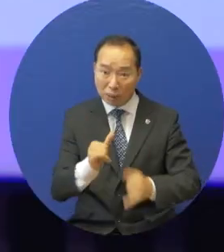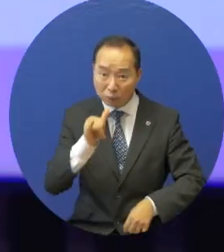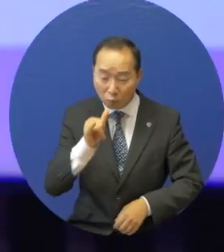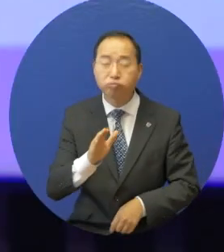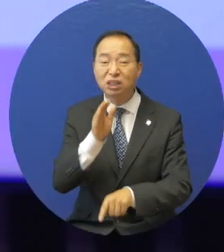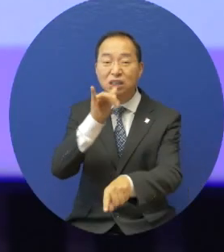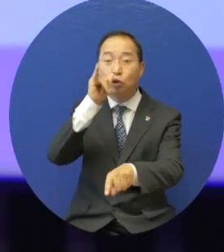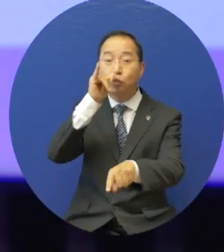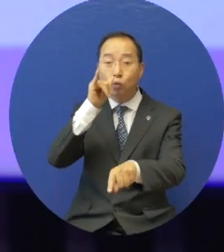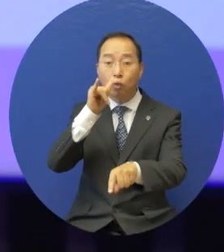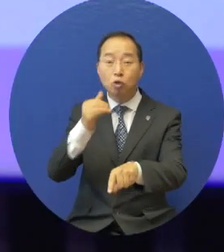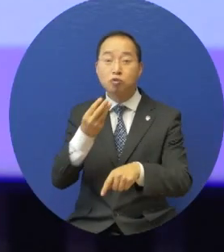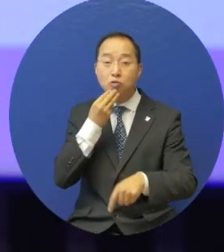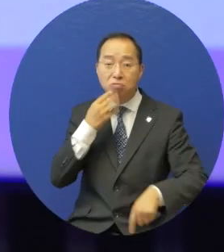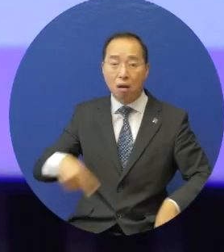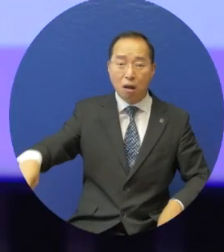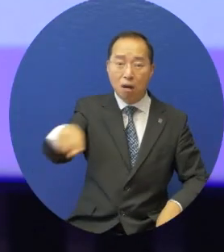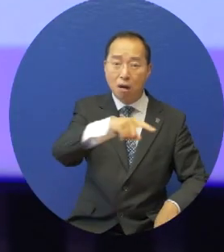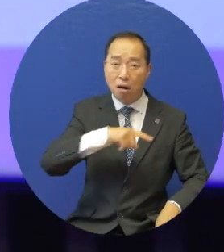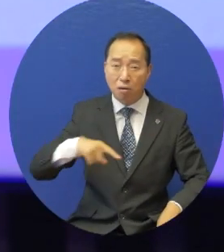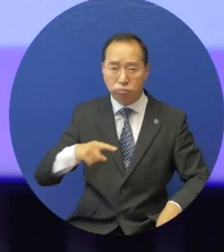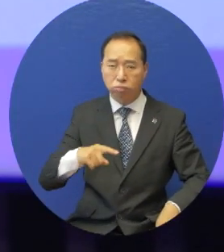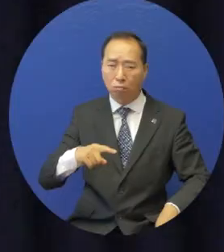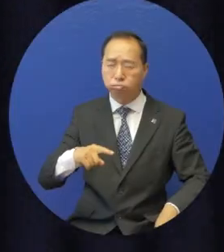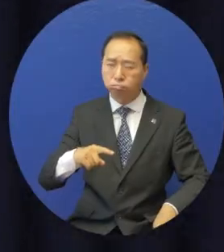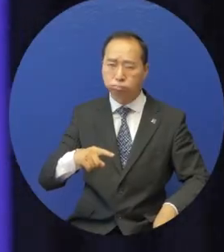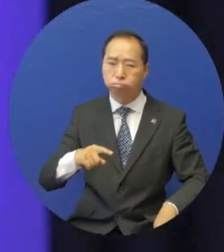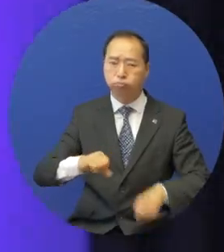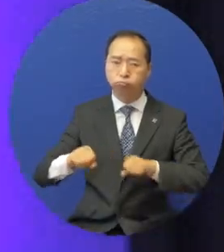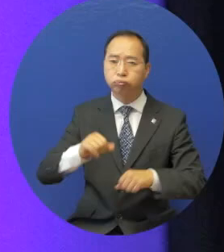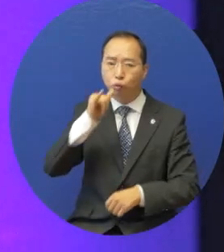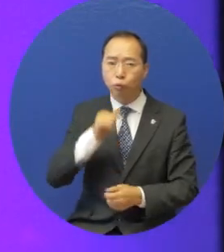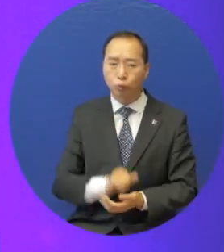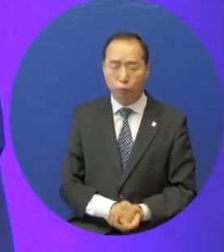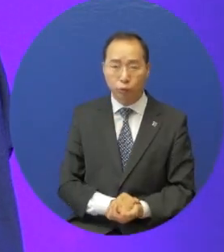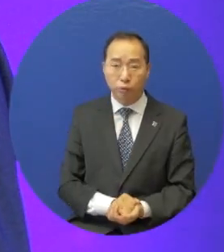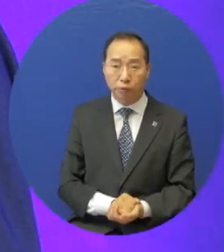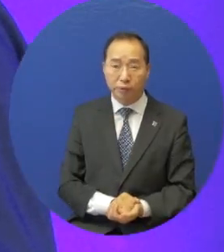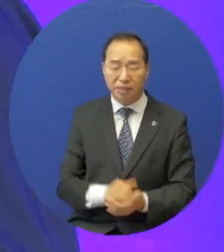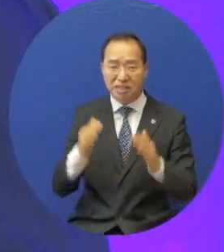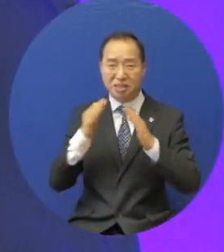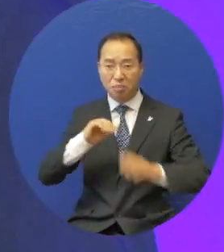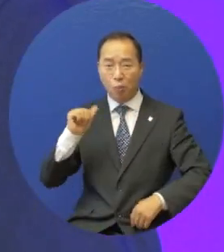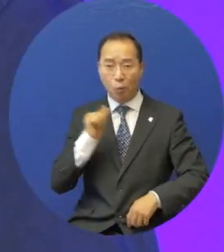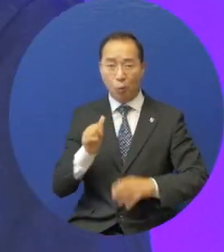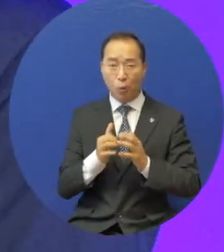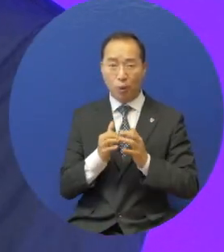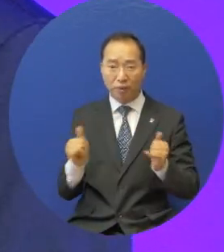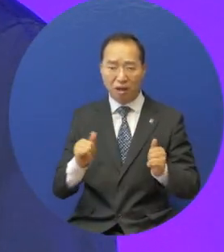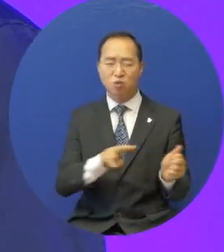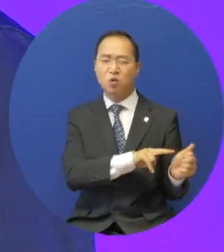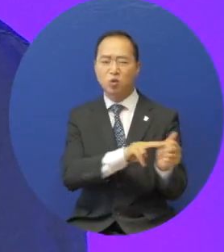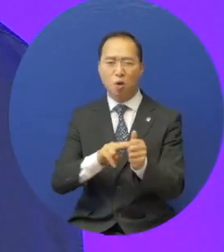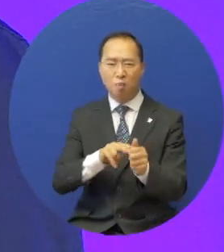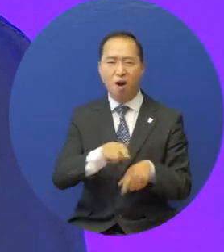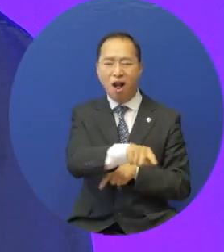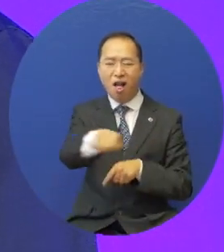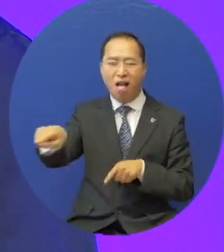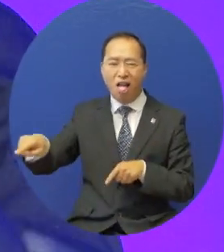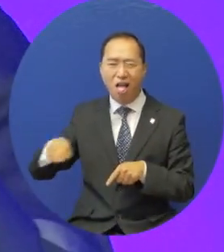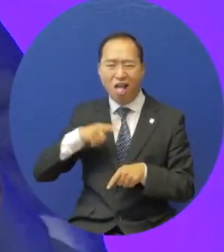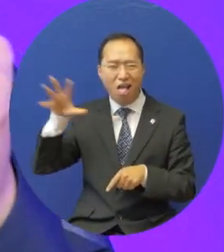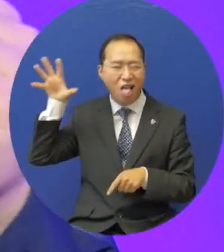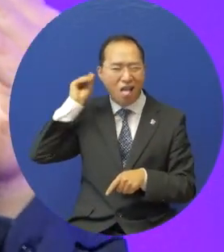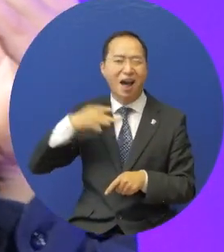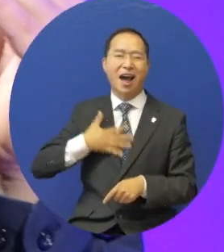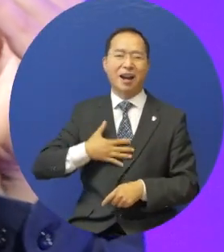특히 한양에서 굉장히 활약을 많이 했습니다. 이 집주름이라고 하는 사람들은 정보를 독점을 했어요.